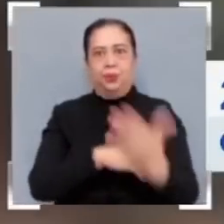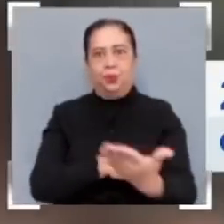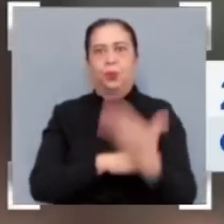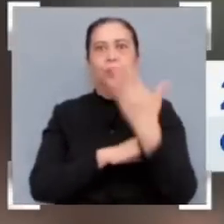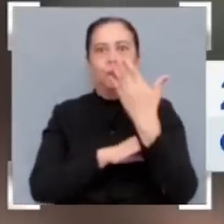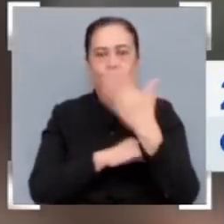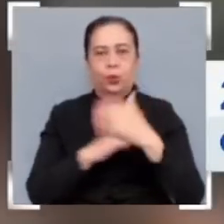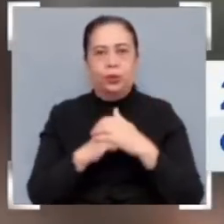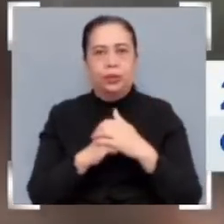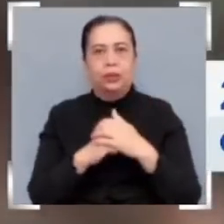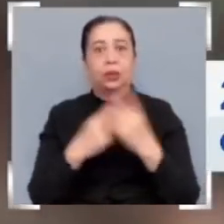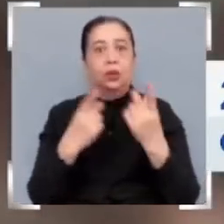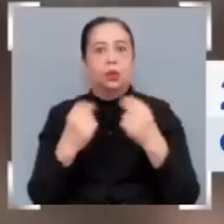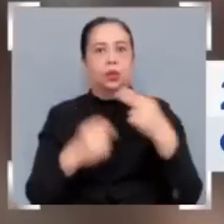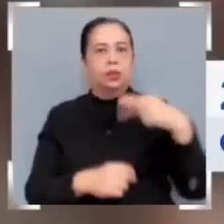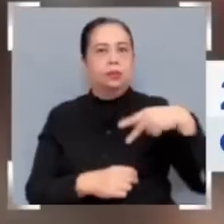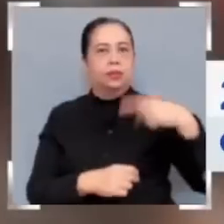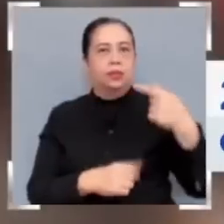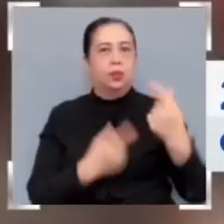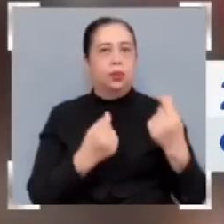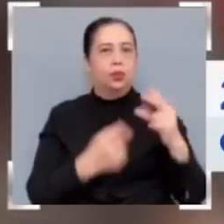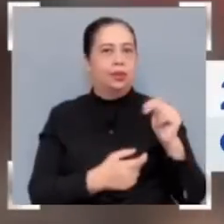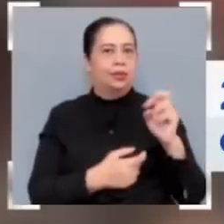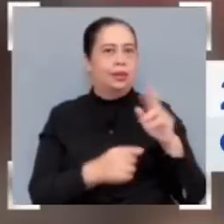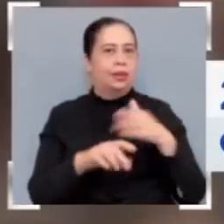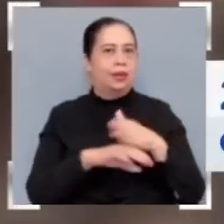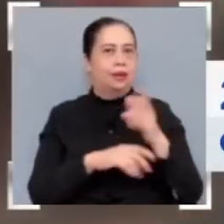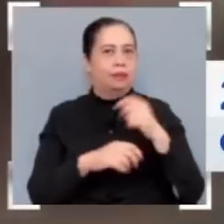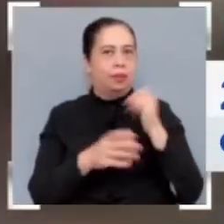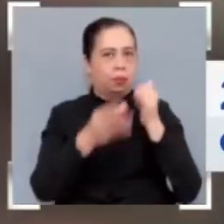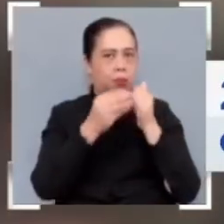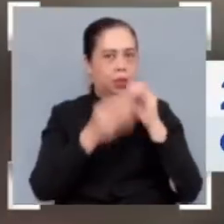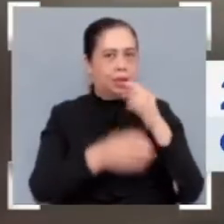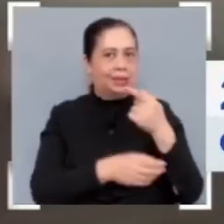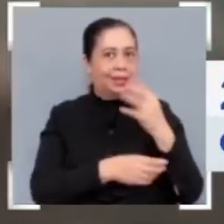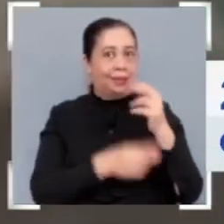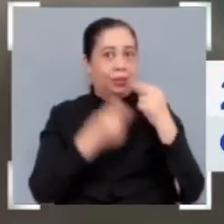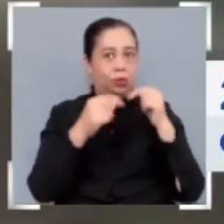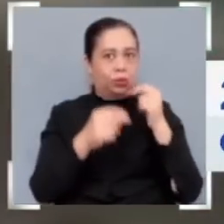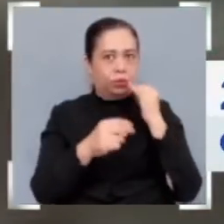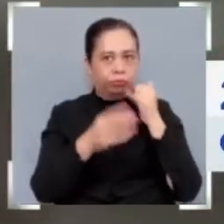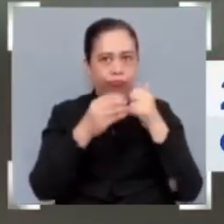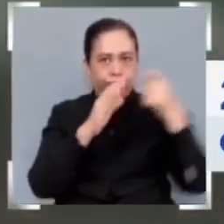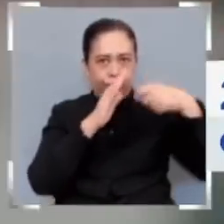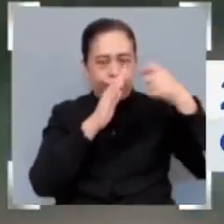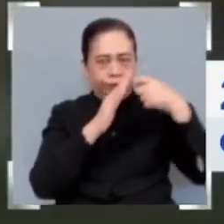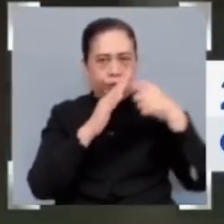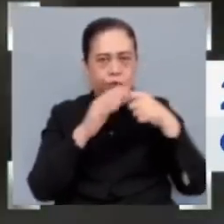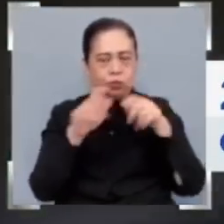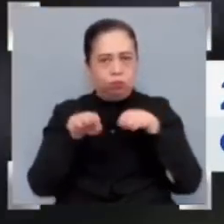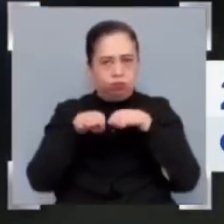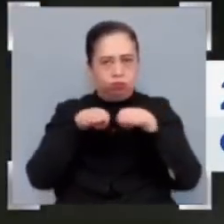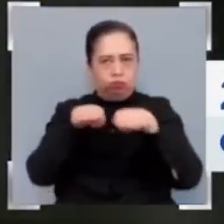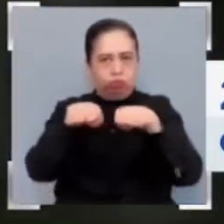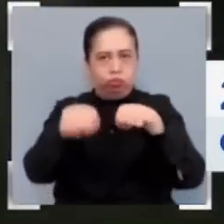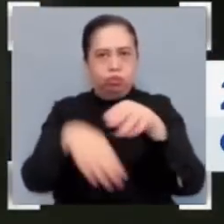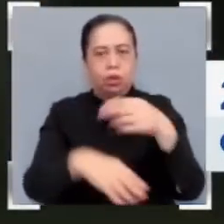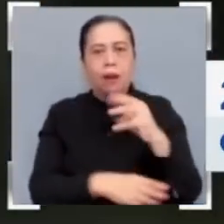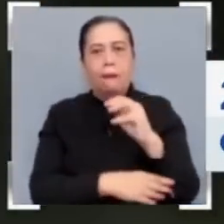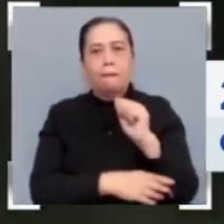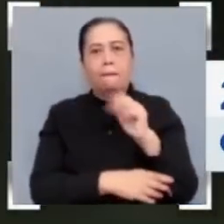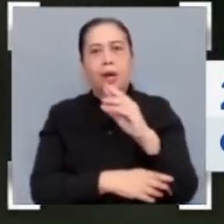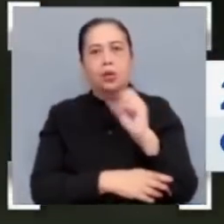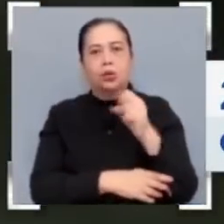Isinagawa ng HPG-NCR ang operasyon matapos mapanood sa GMA News ang videong ito ng isang drug racing sa Marcos Highway sa Masinag, Antipolo